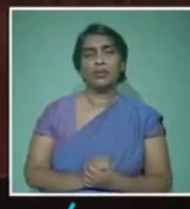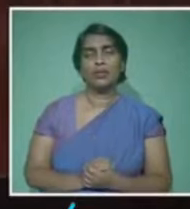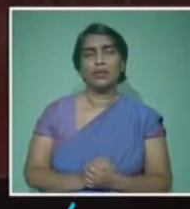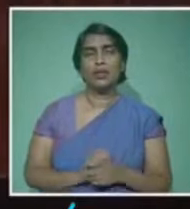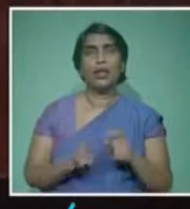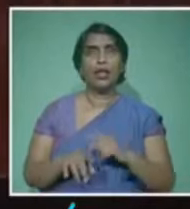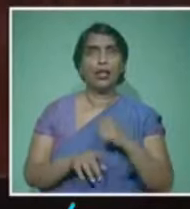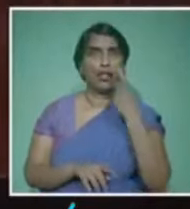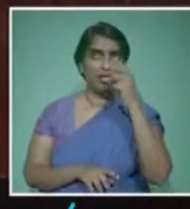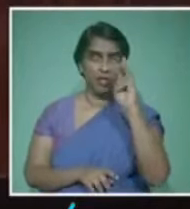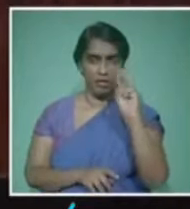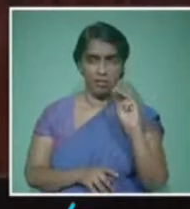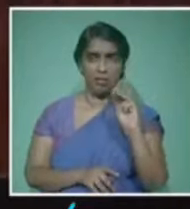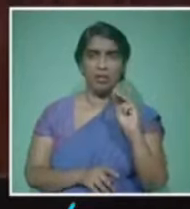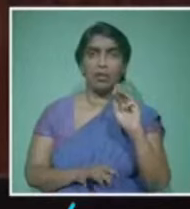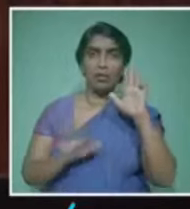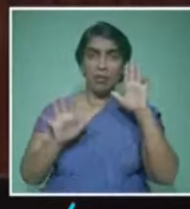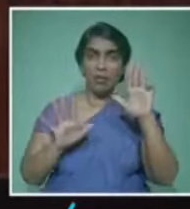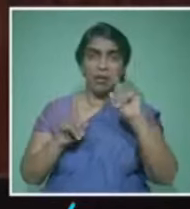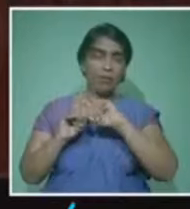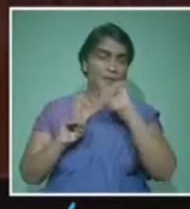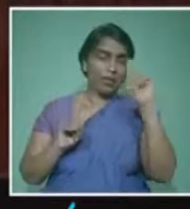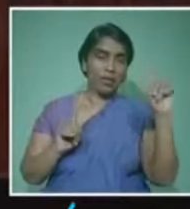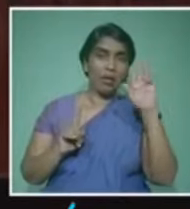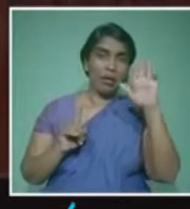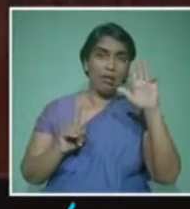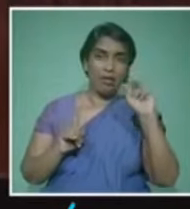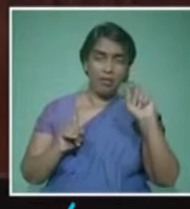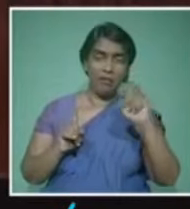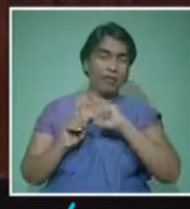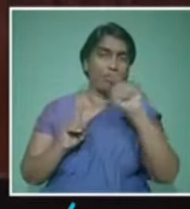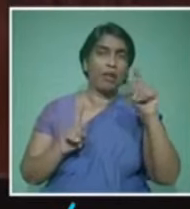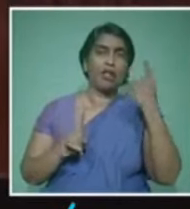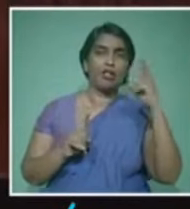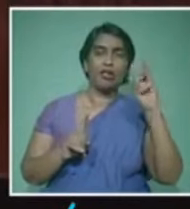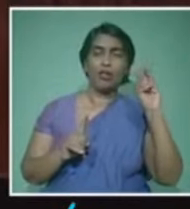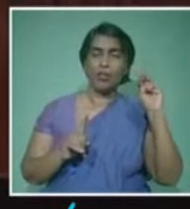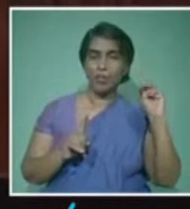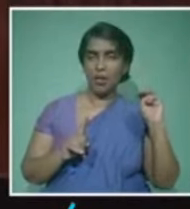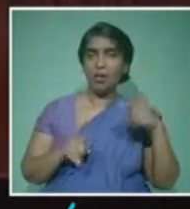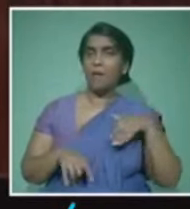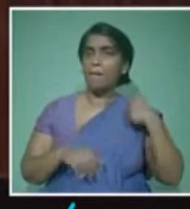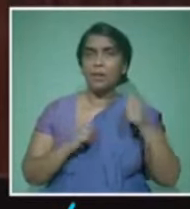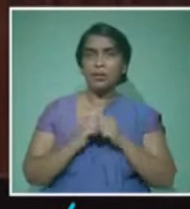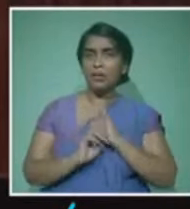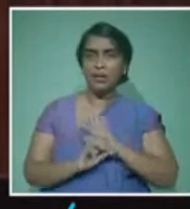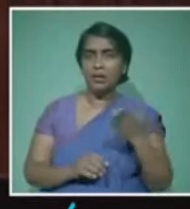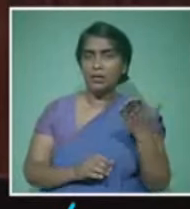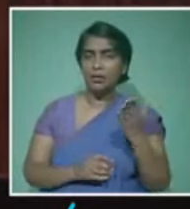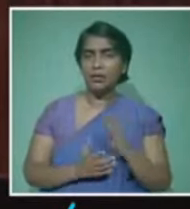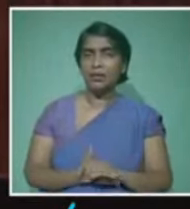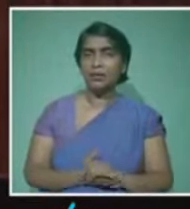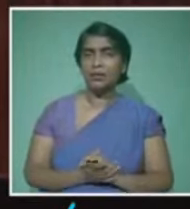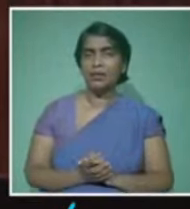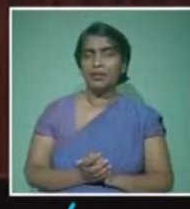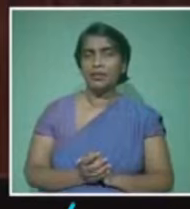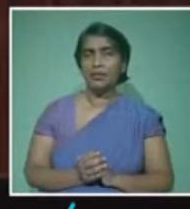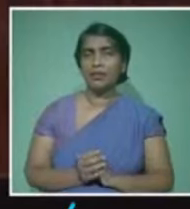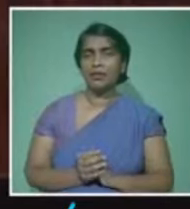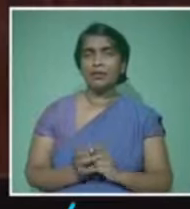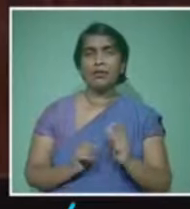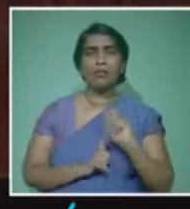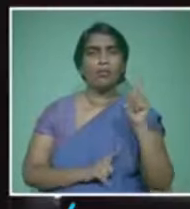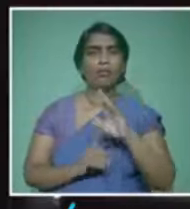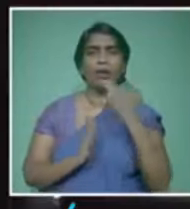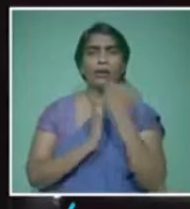වෙලාව 12:30යි 9:30 ඉඳලා දැන් පැය 4ක් ගියා අද ප්‍රධාන කටයුතු කරන්නේ නැද්ද ඔබතුමා ඒක තමයි කරු නැත්නම් මේ